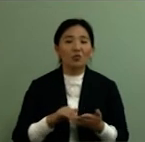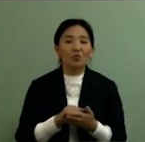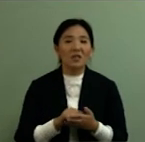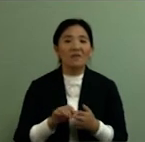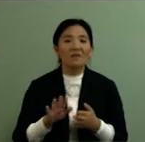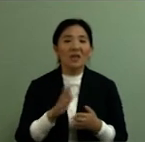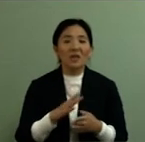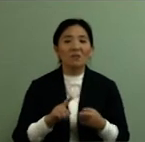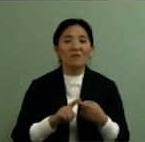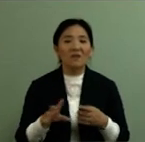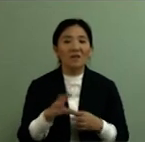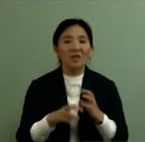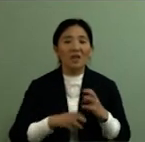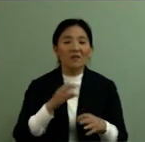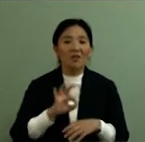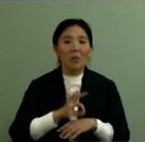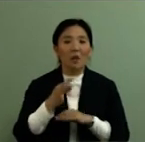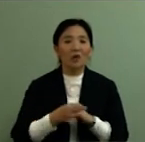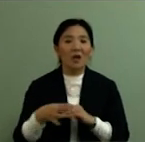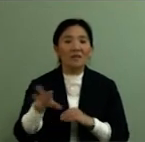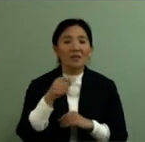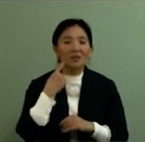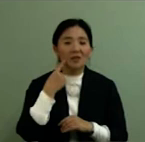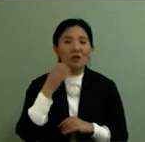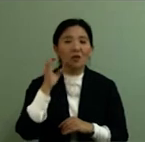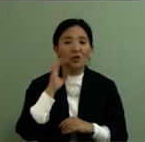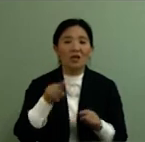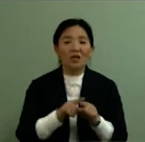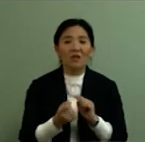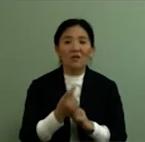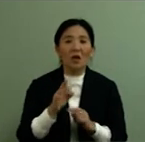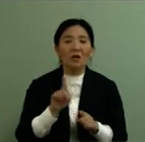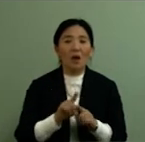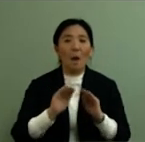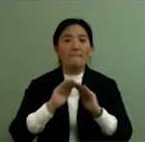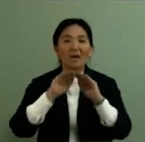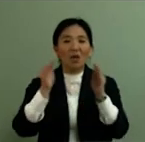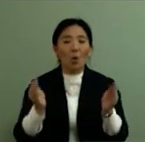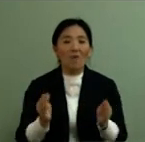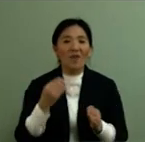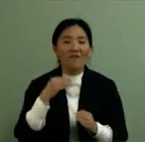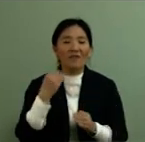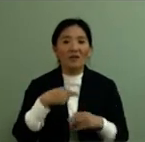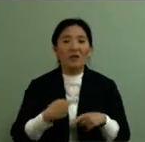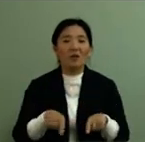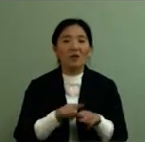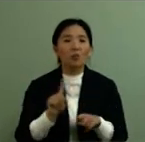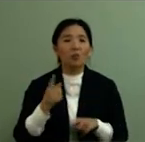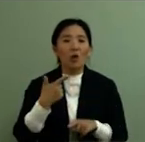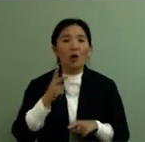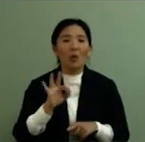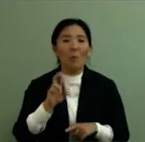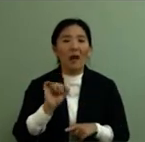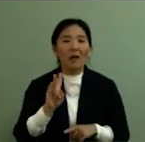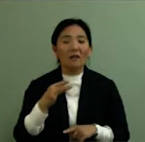во всей географической оболочке. Вы, наверное, слышали о таких явлениях, как парниковый эффект. Почему это глобальный? То